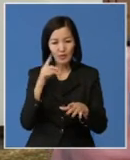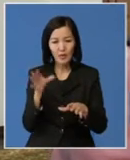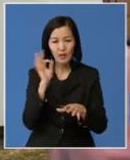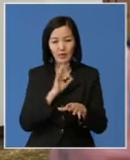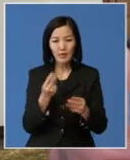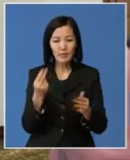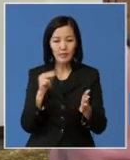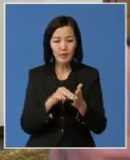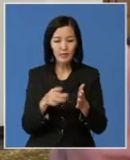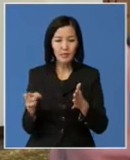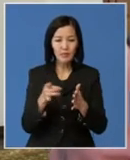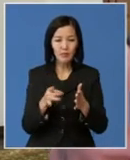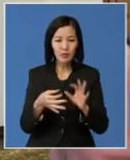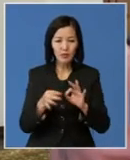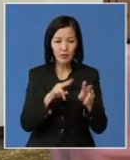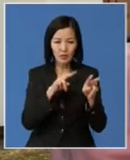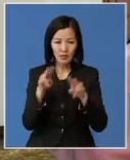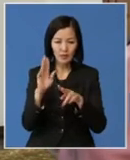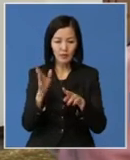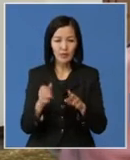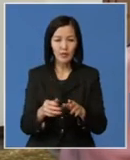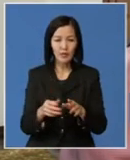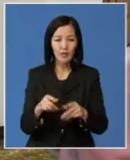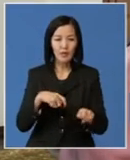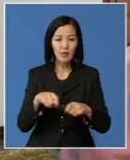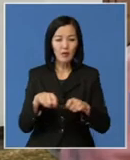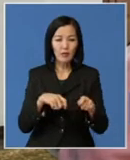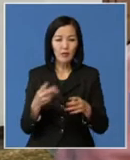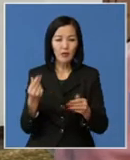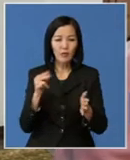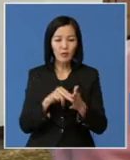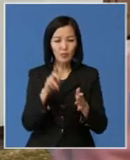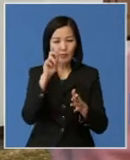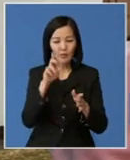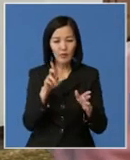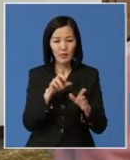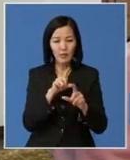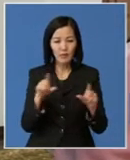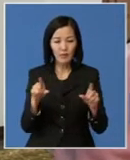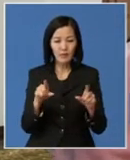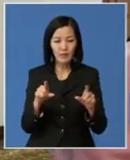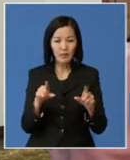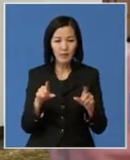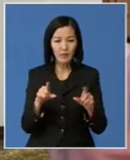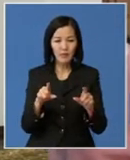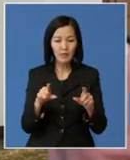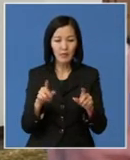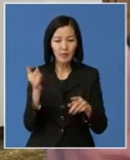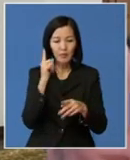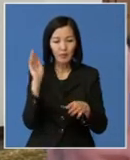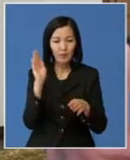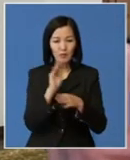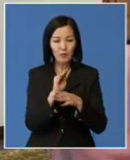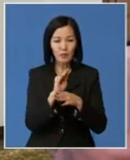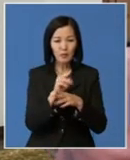бағасы республика бойынша жіті қадағалатын болады. Тауар құнын мемлекеттік мекемелермен қатар арнайы мобильді қосымша арқылы